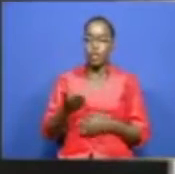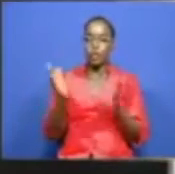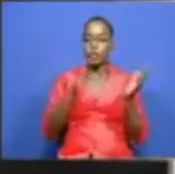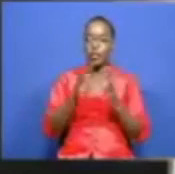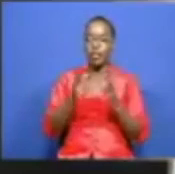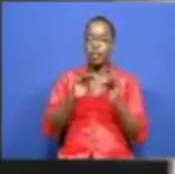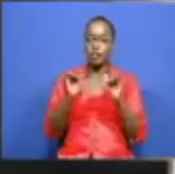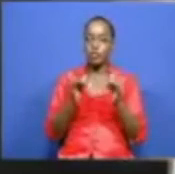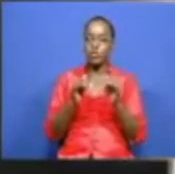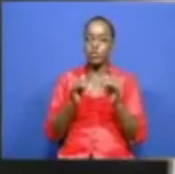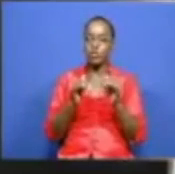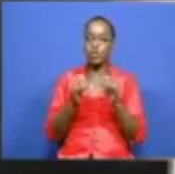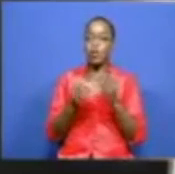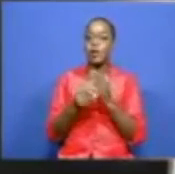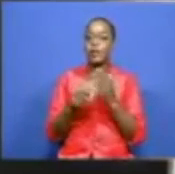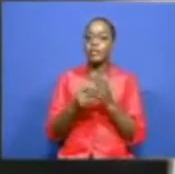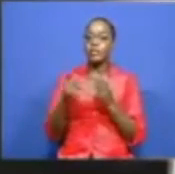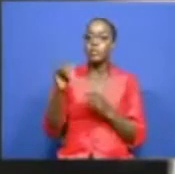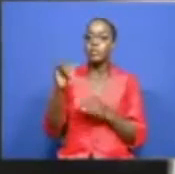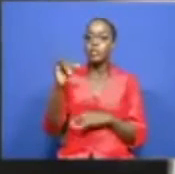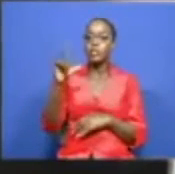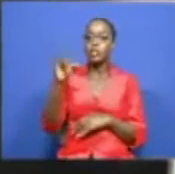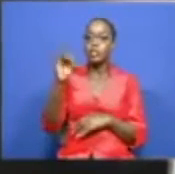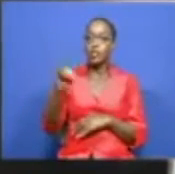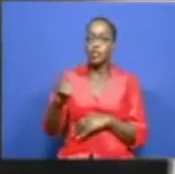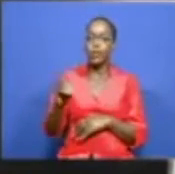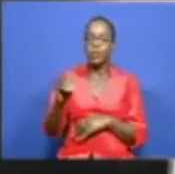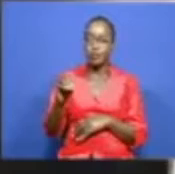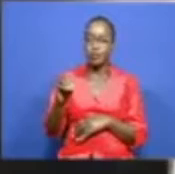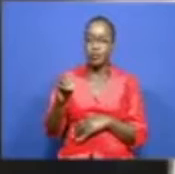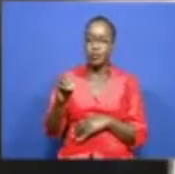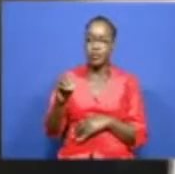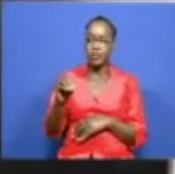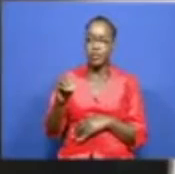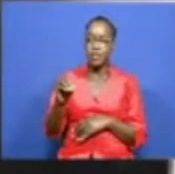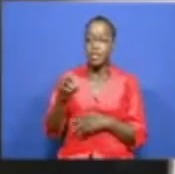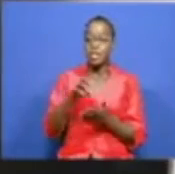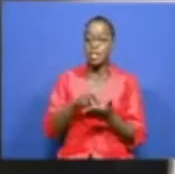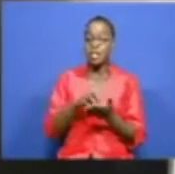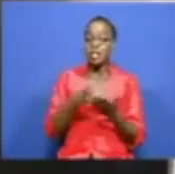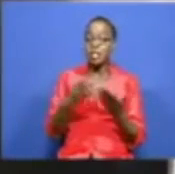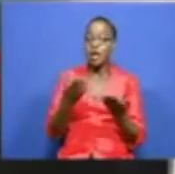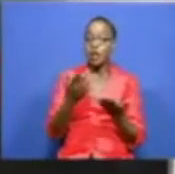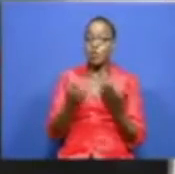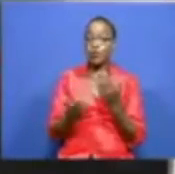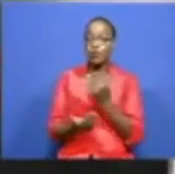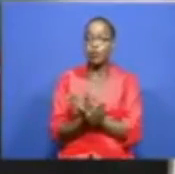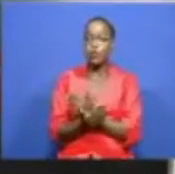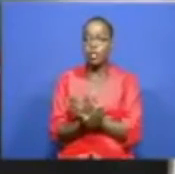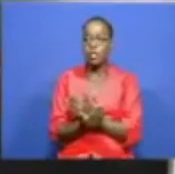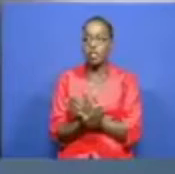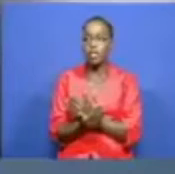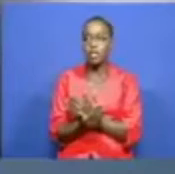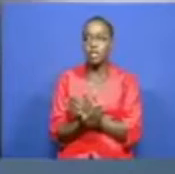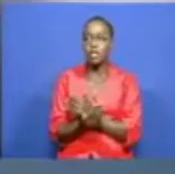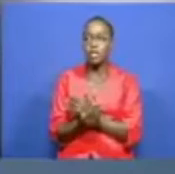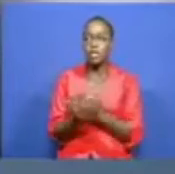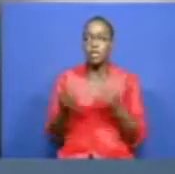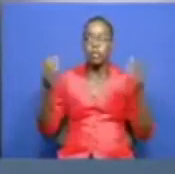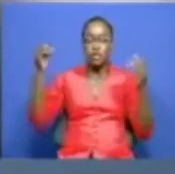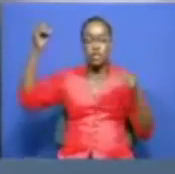hewa. Jina langu ni Tilio Marko. Tuangazie jinsi hali itakavyokuwa kesho asubuhi ambapo vipindi vya